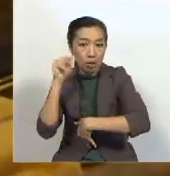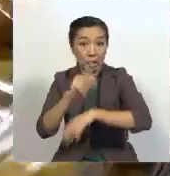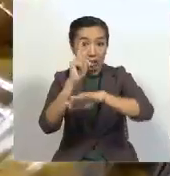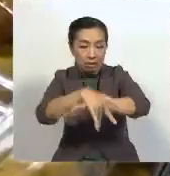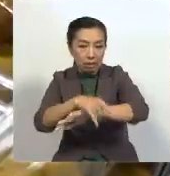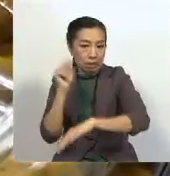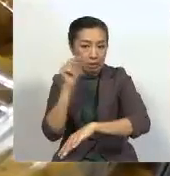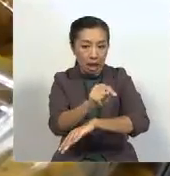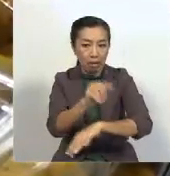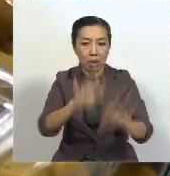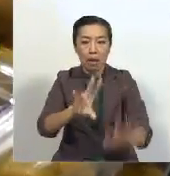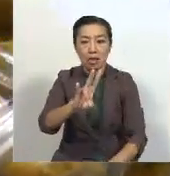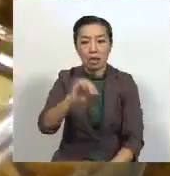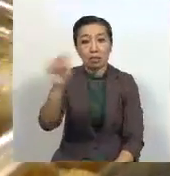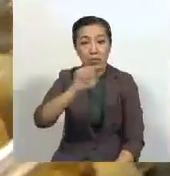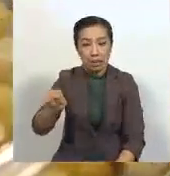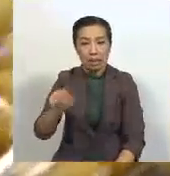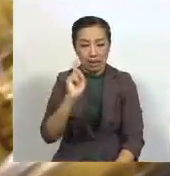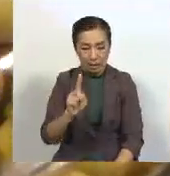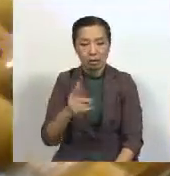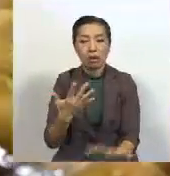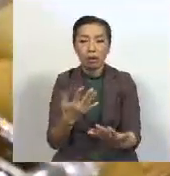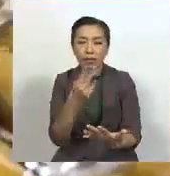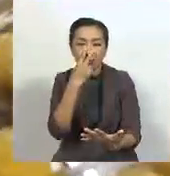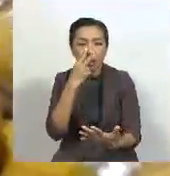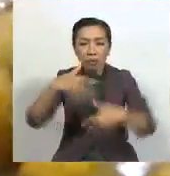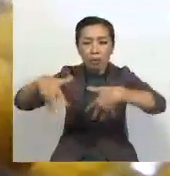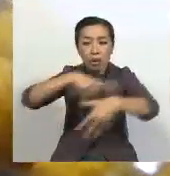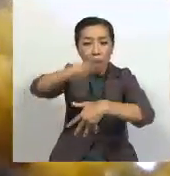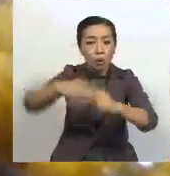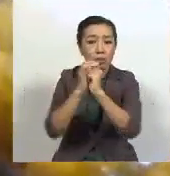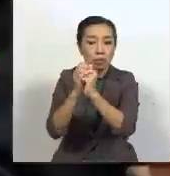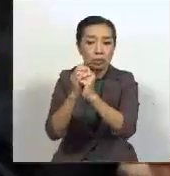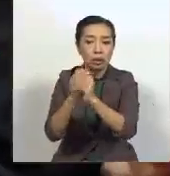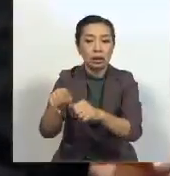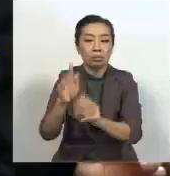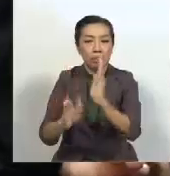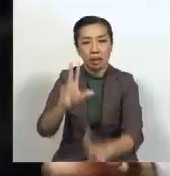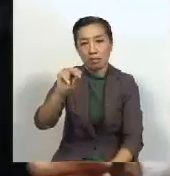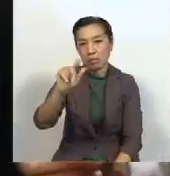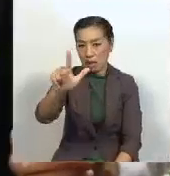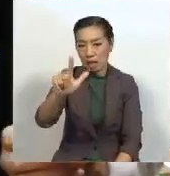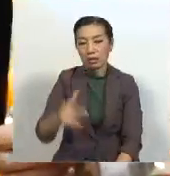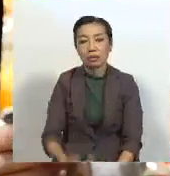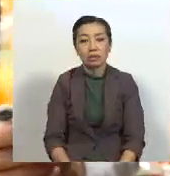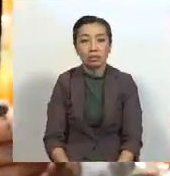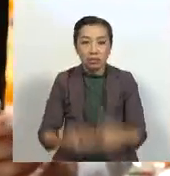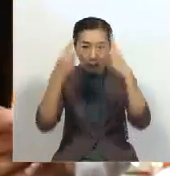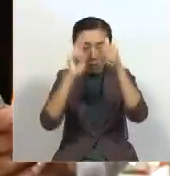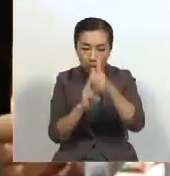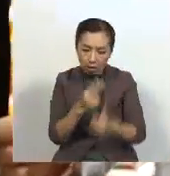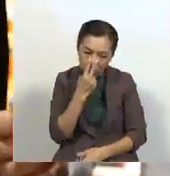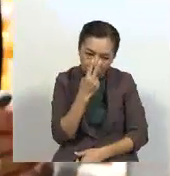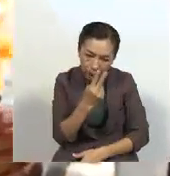น์มากถึง70%จากยอดขายทั้งหมดครอบคลุมผู้บริโภคชาวจีนกว่า30ล้านคนซึ่งรองนายกรัฐม